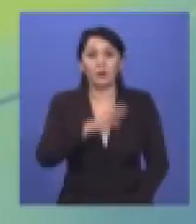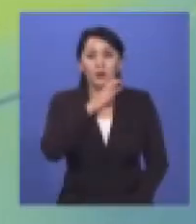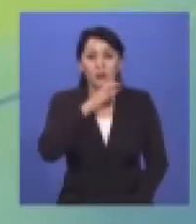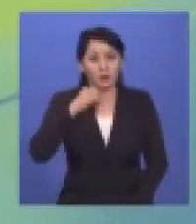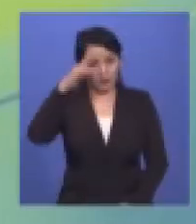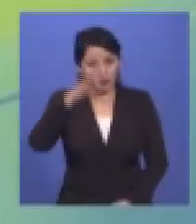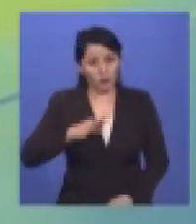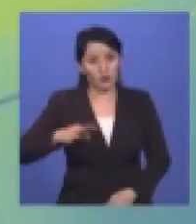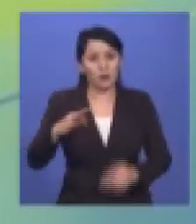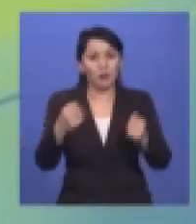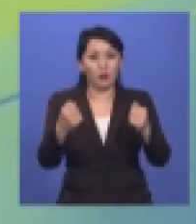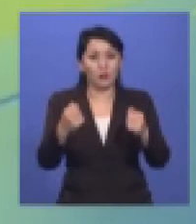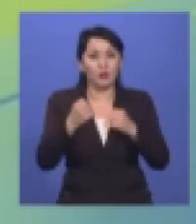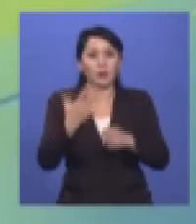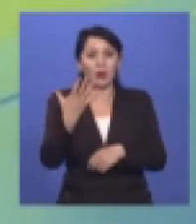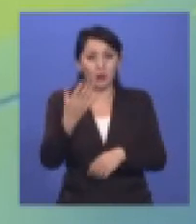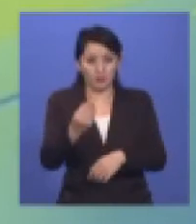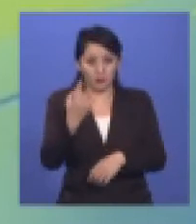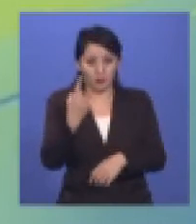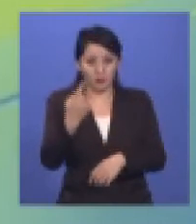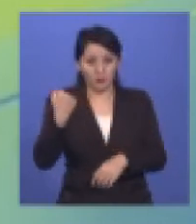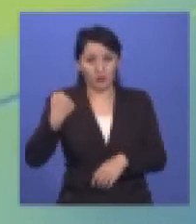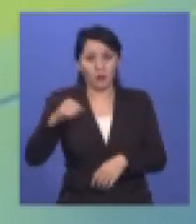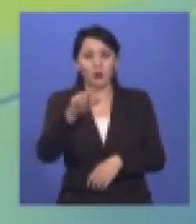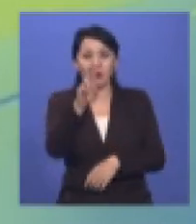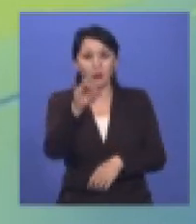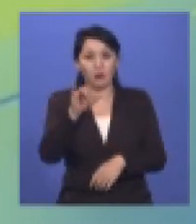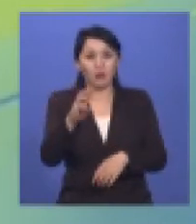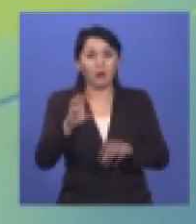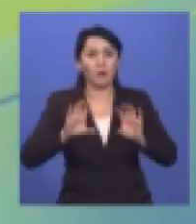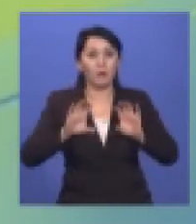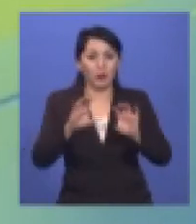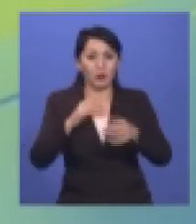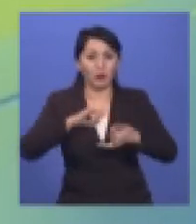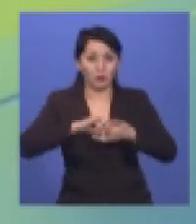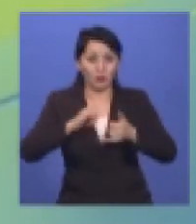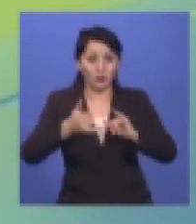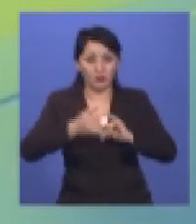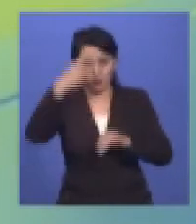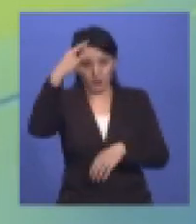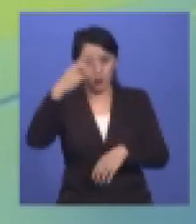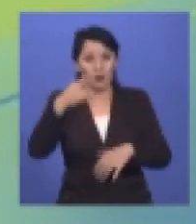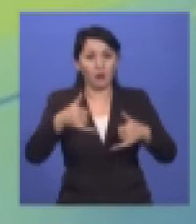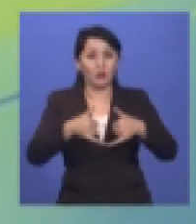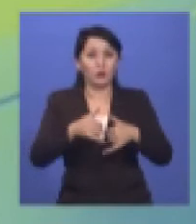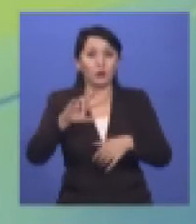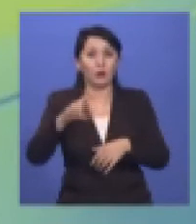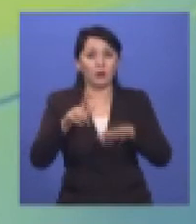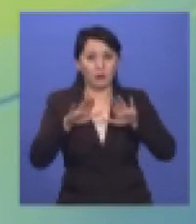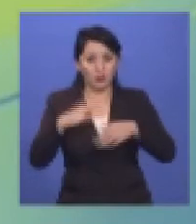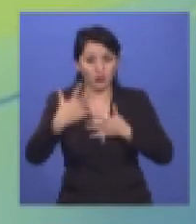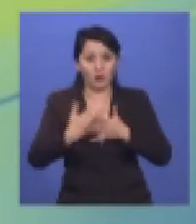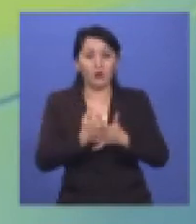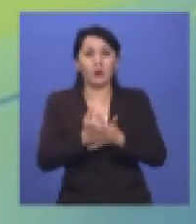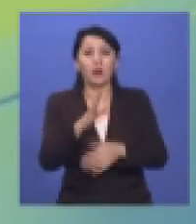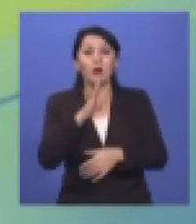Солтүстік қазақстандық спортшылардың қоржынында тағы бір жеңіс. Қуаныш волейбол клубы Өскеменде өткен Қазақстан кубогында 3-ші орынға ие